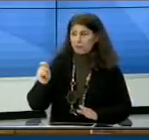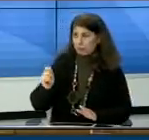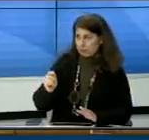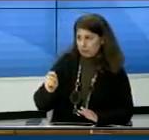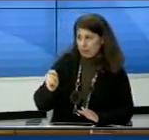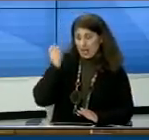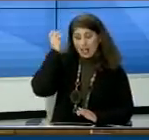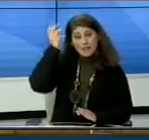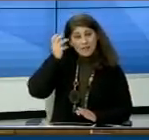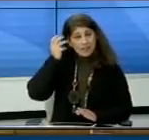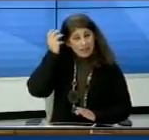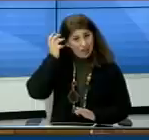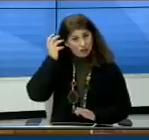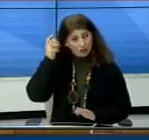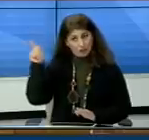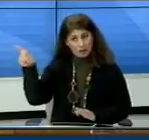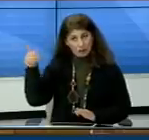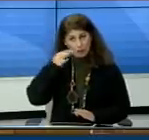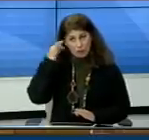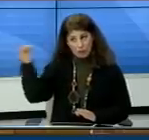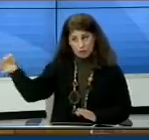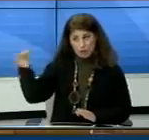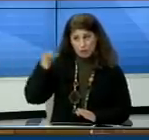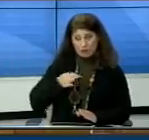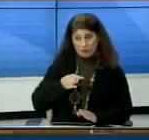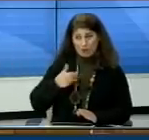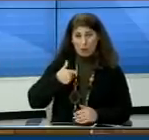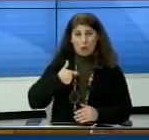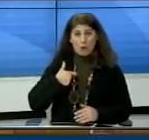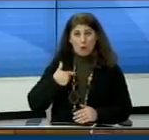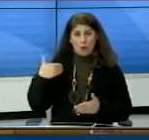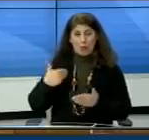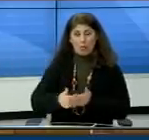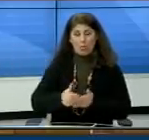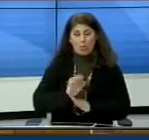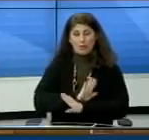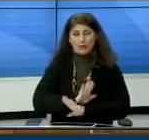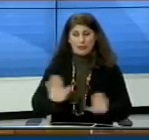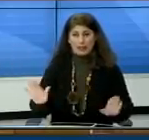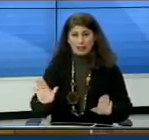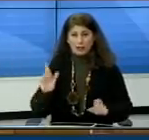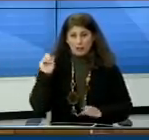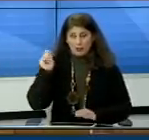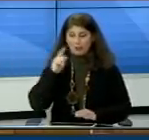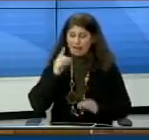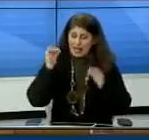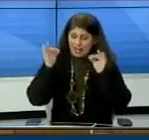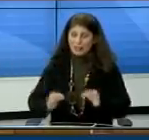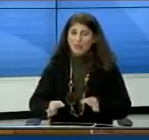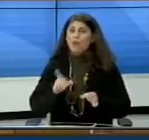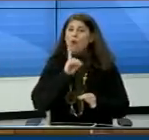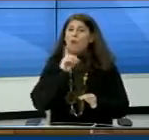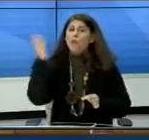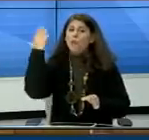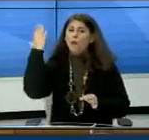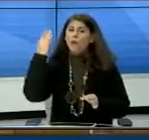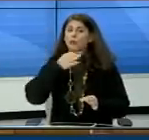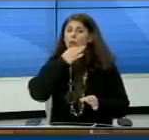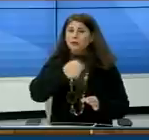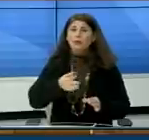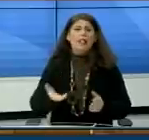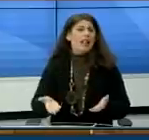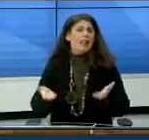Φαντάζομαι ότι η εκτίμησή σας αυτή είναι τόσο ακριβής όσο όταν λέγατε